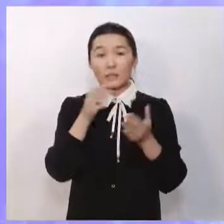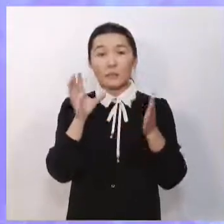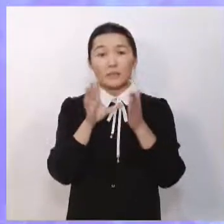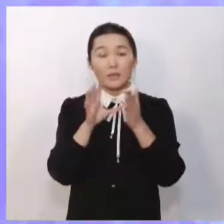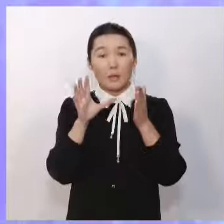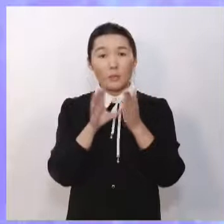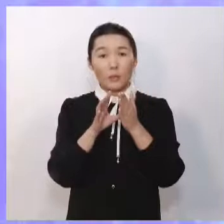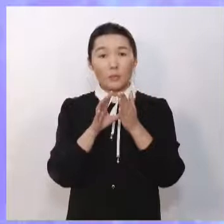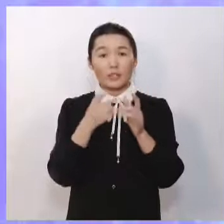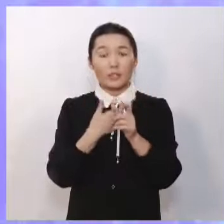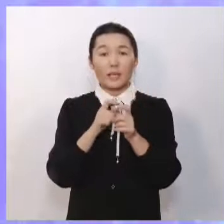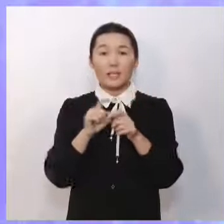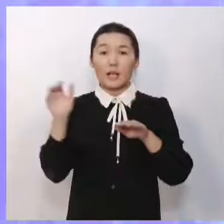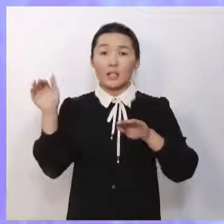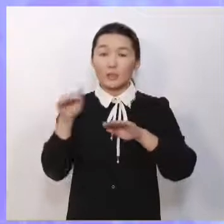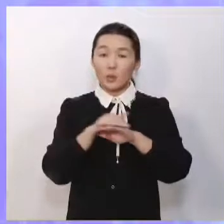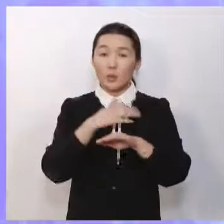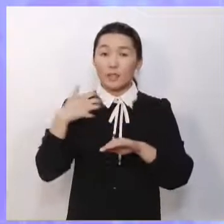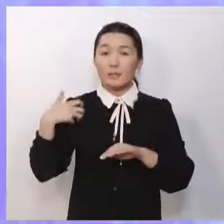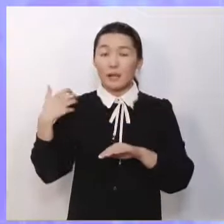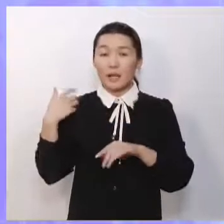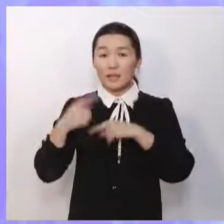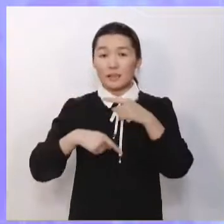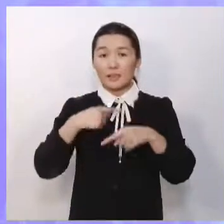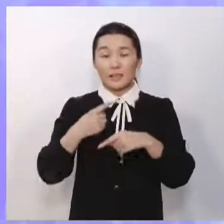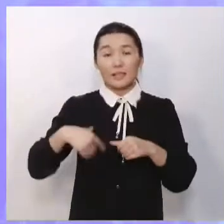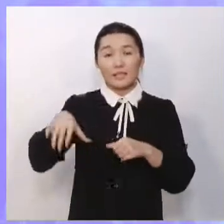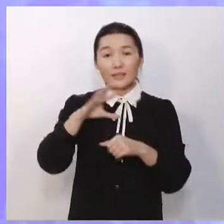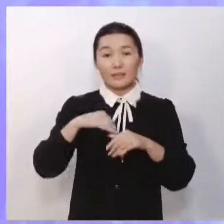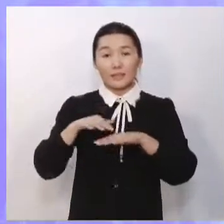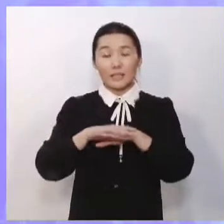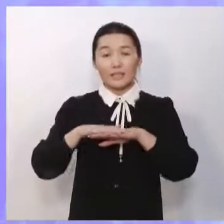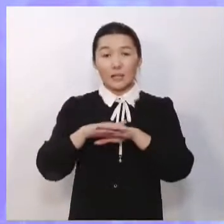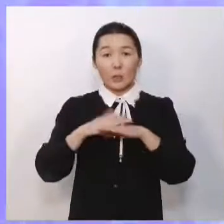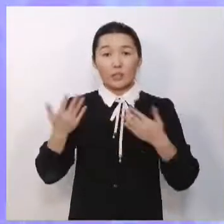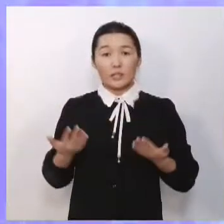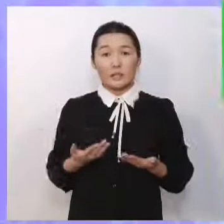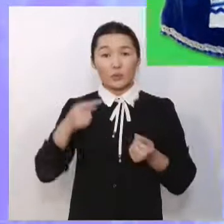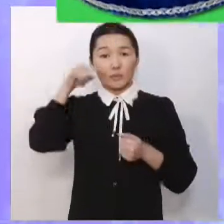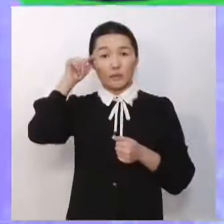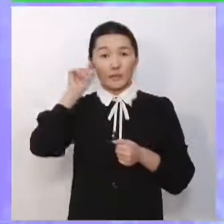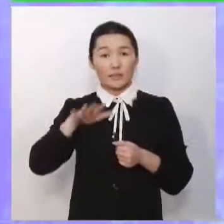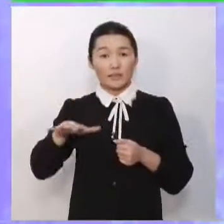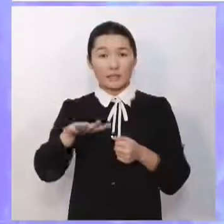добрыми и полезными традициями всех народов, населяющих Кыргызстан.